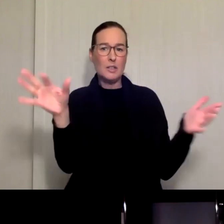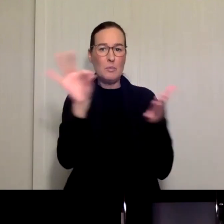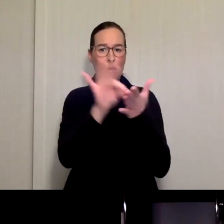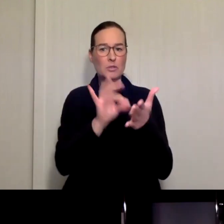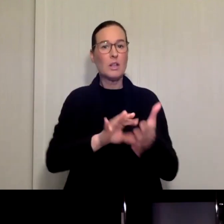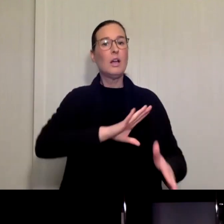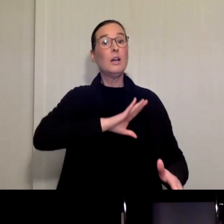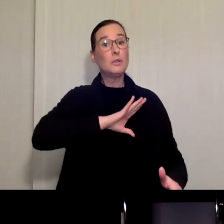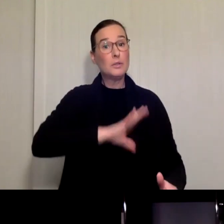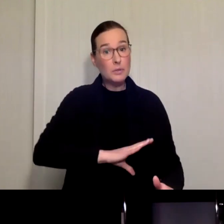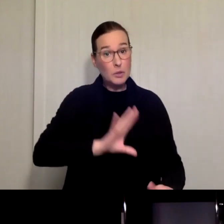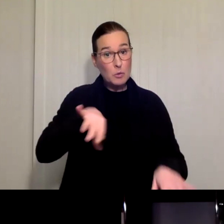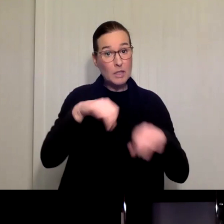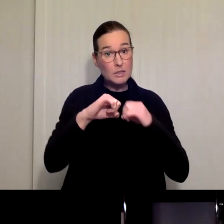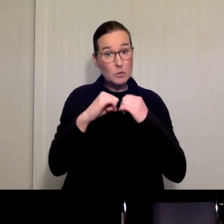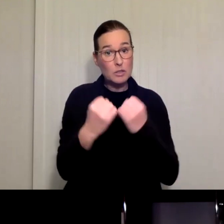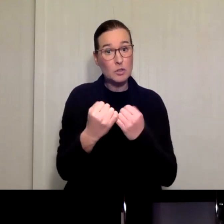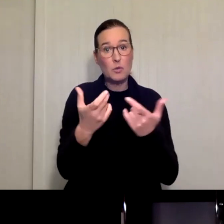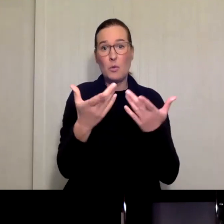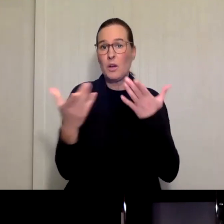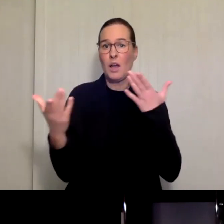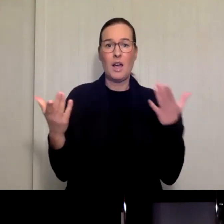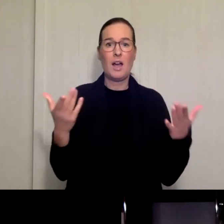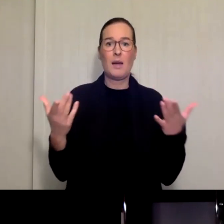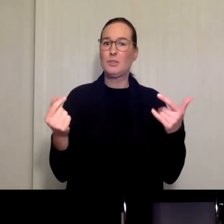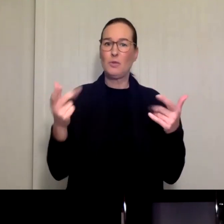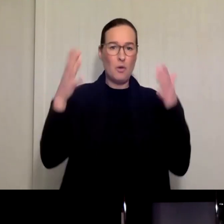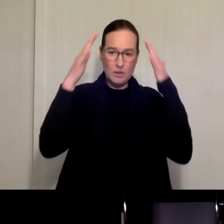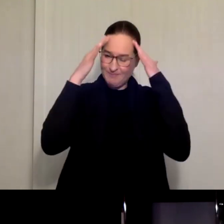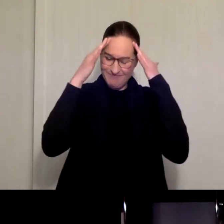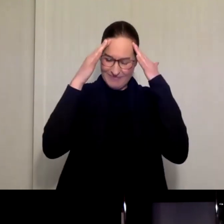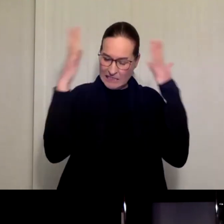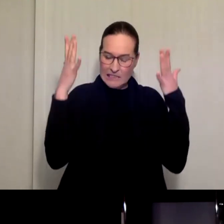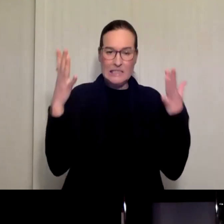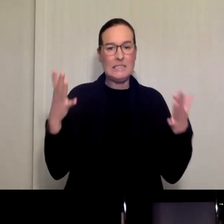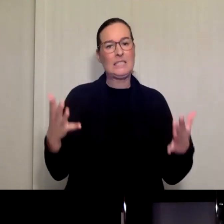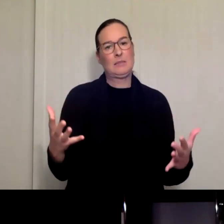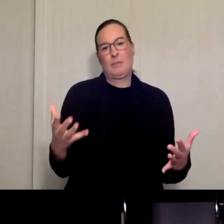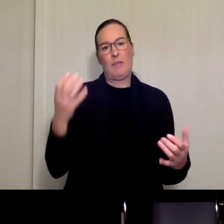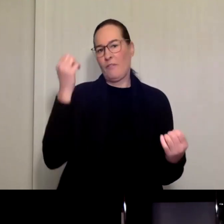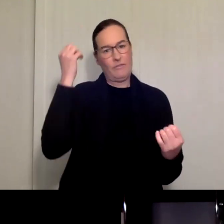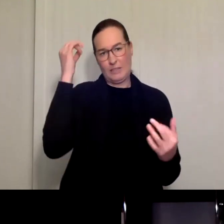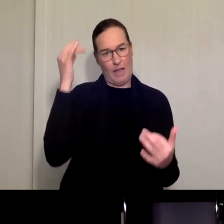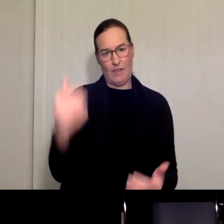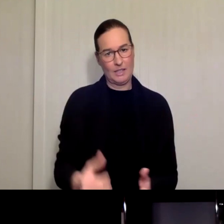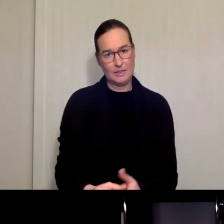Situation oder gibt es bei dir auch ein Verzagen an bestimmten Stellen?